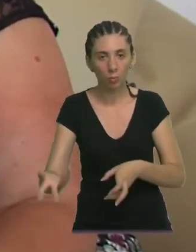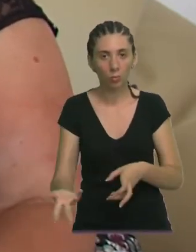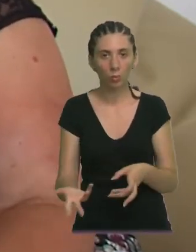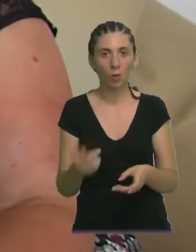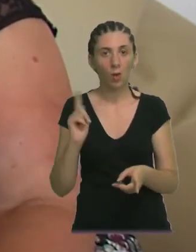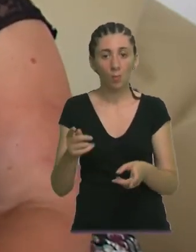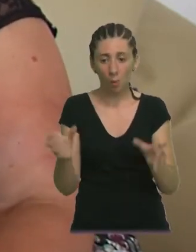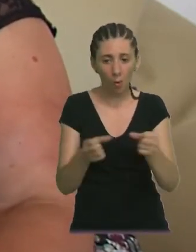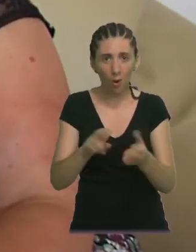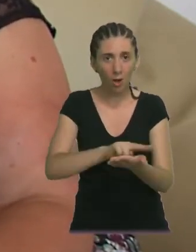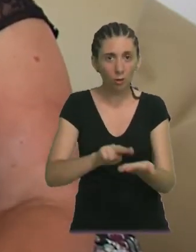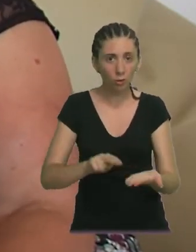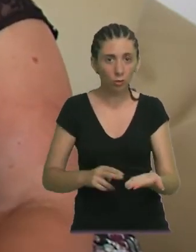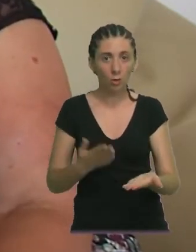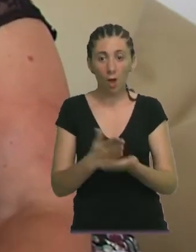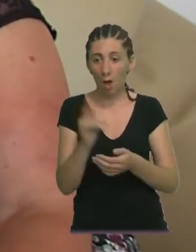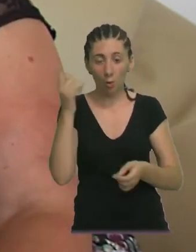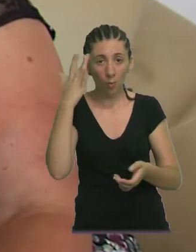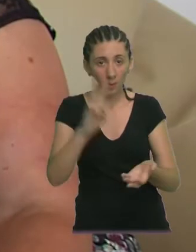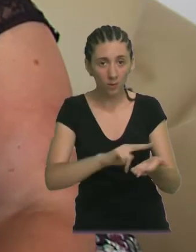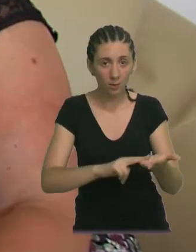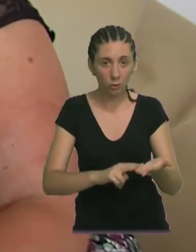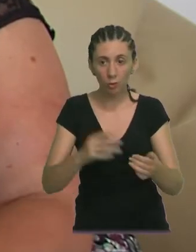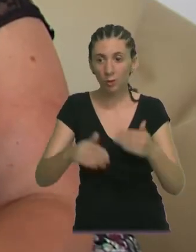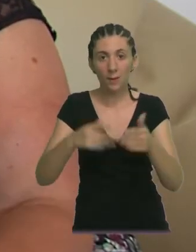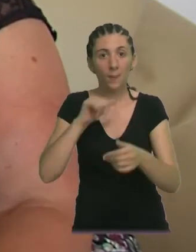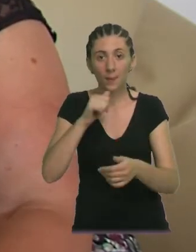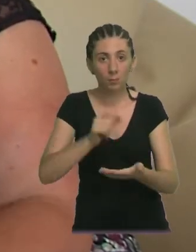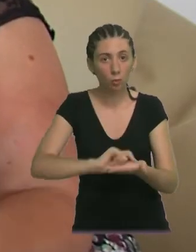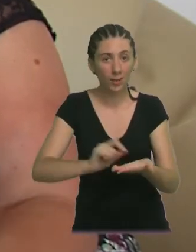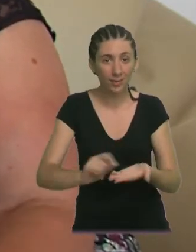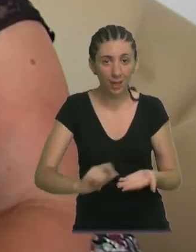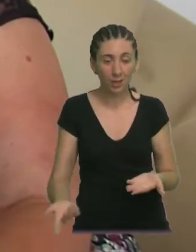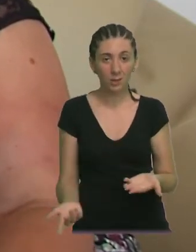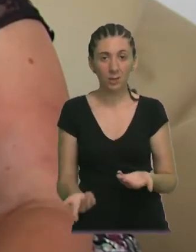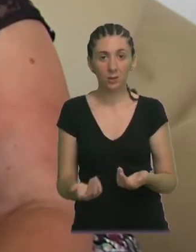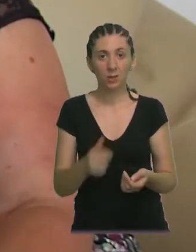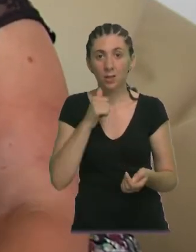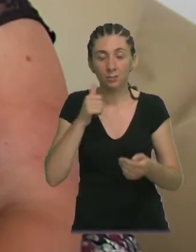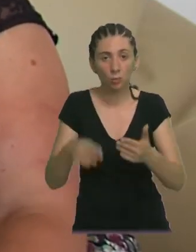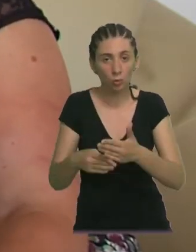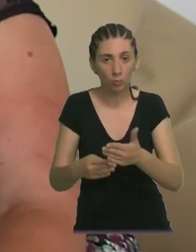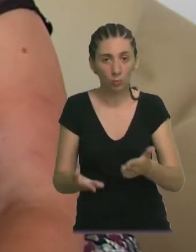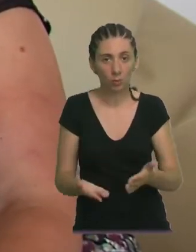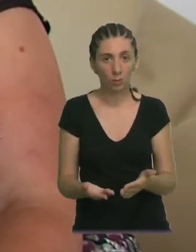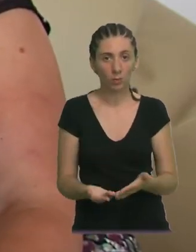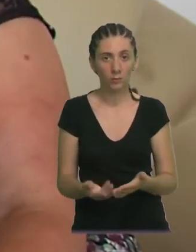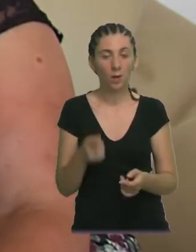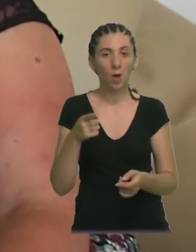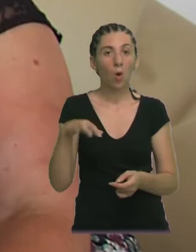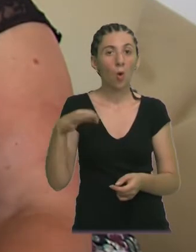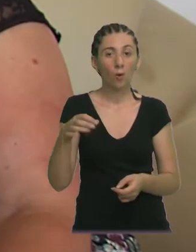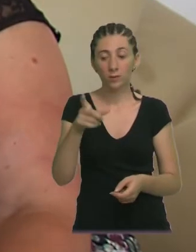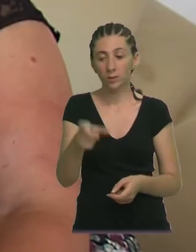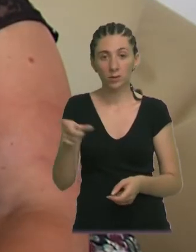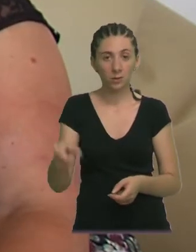mora savladati čitanje, jel, ako ne savladaš čitanje, da ne možeš pisati testove, da si ne možeš pomoć. Ali sve to opet